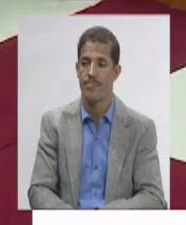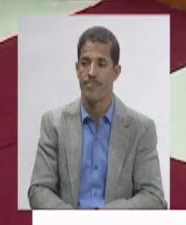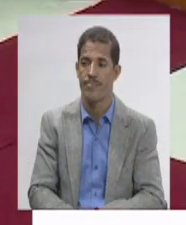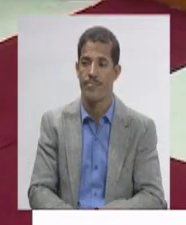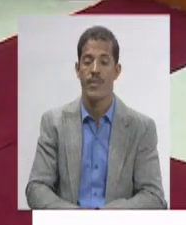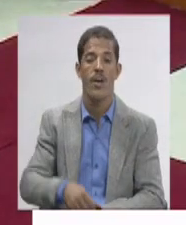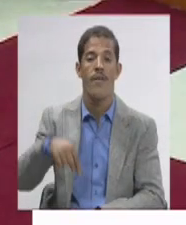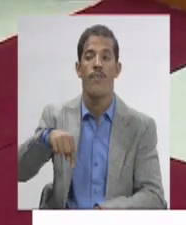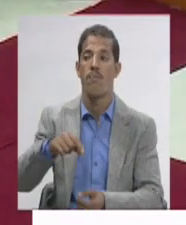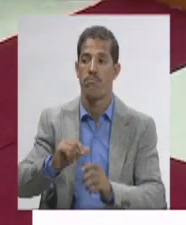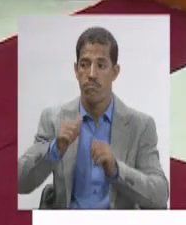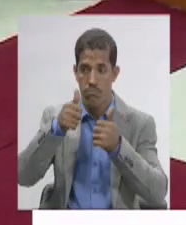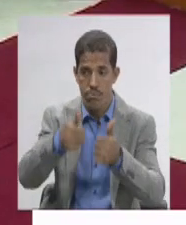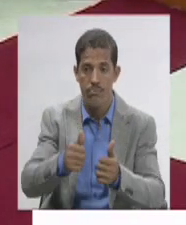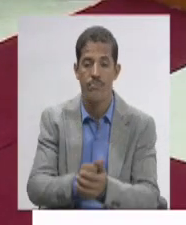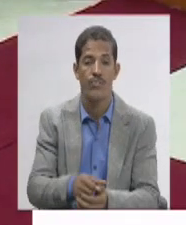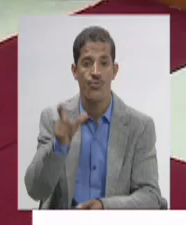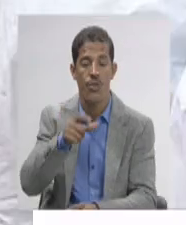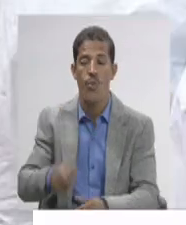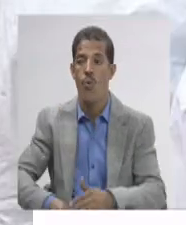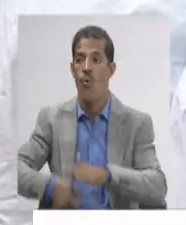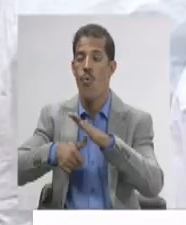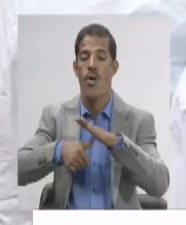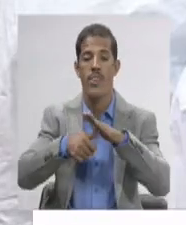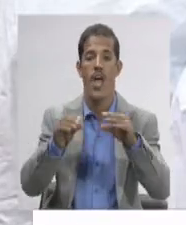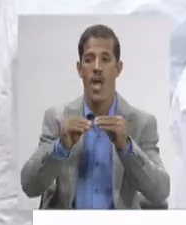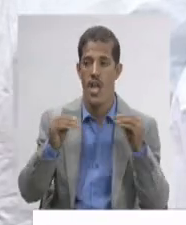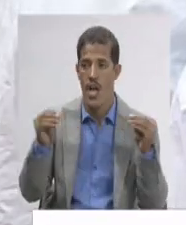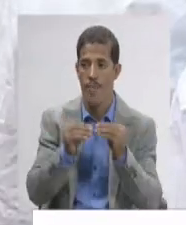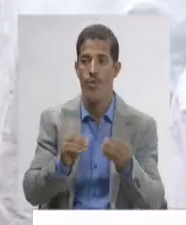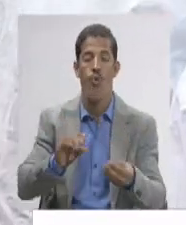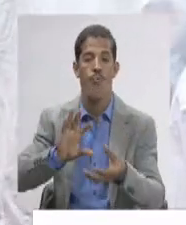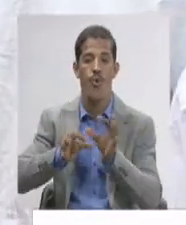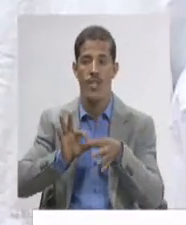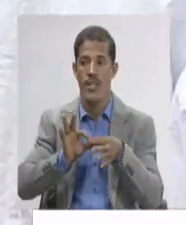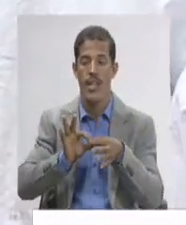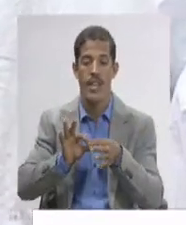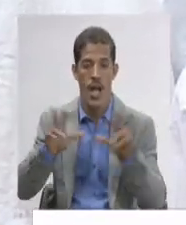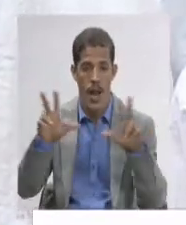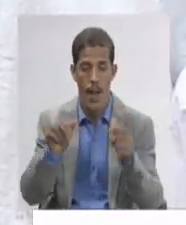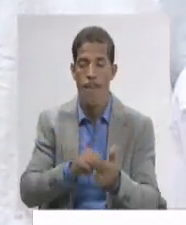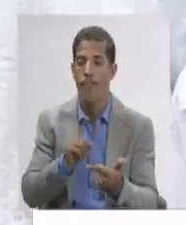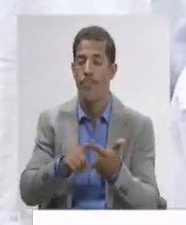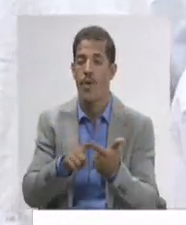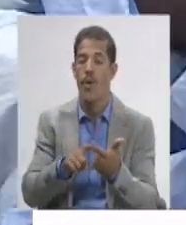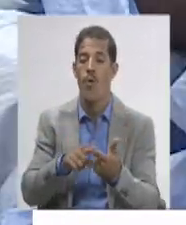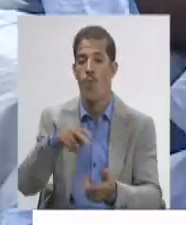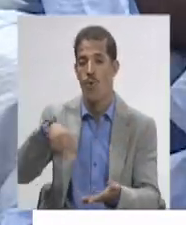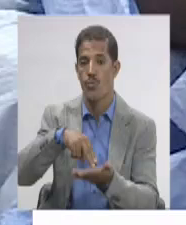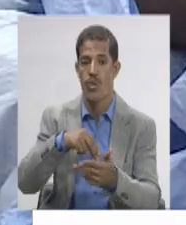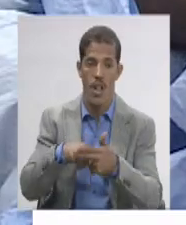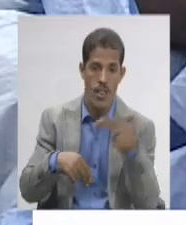بحضور رسمي ومن رؤساء هيئات عليا ومدراء مؤسسات الاعلام العمومي والسلطات الاداريه بولايه نواكشط الغربيه